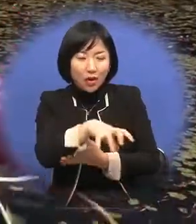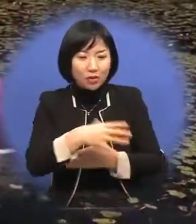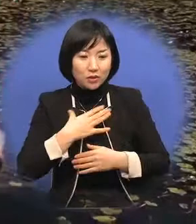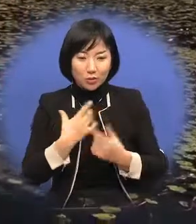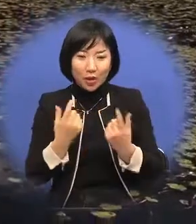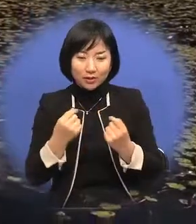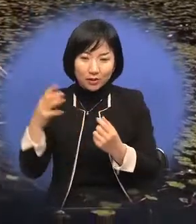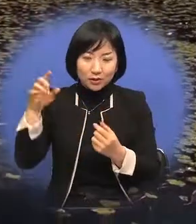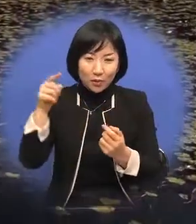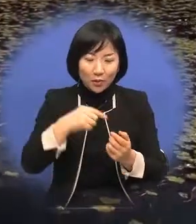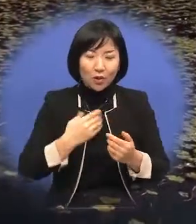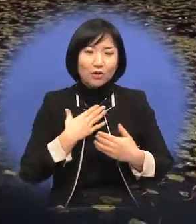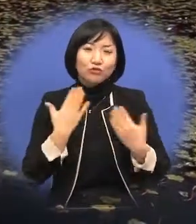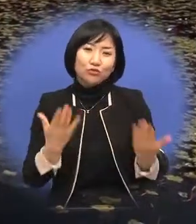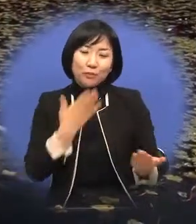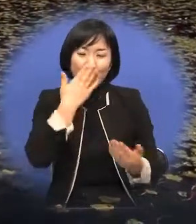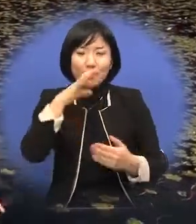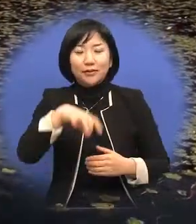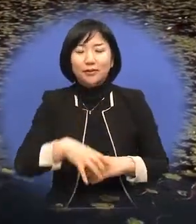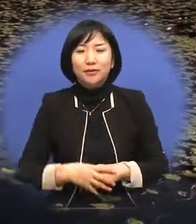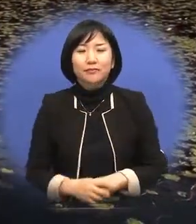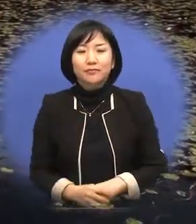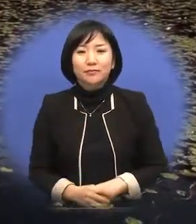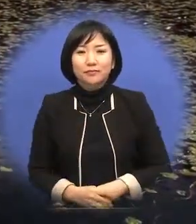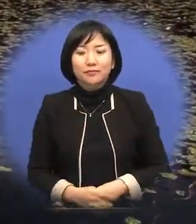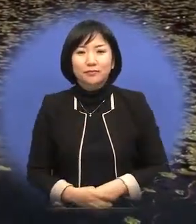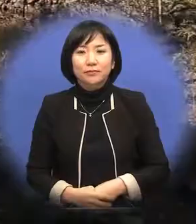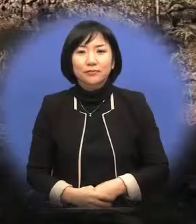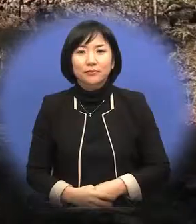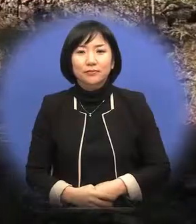저희도 오면 같이 아이들과 쉼을 얻을 수 있는 곳인 것 같아요.